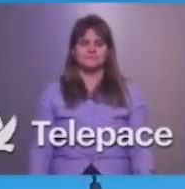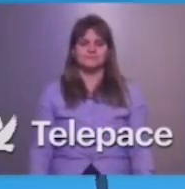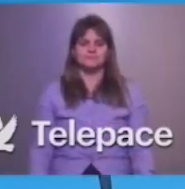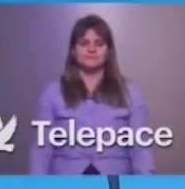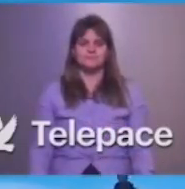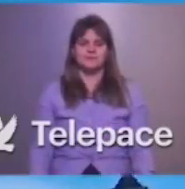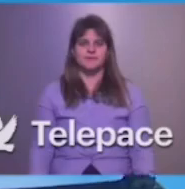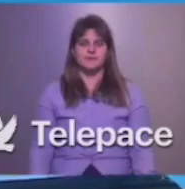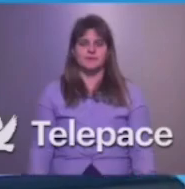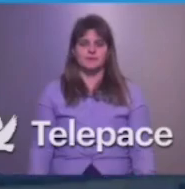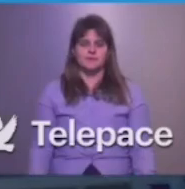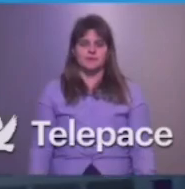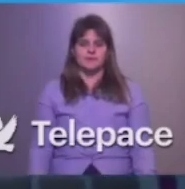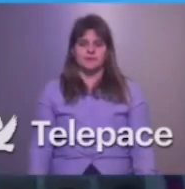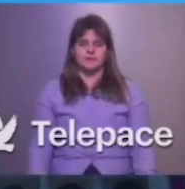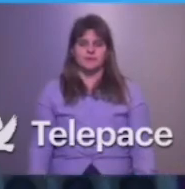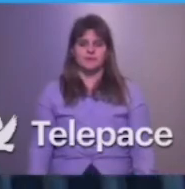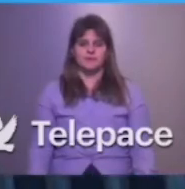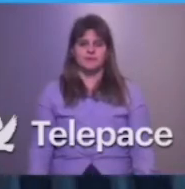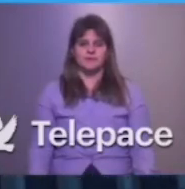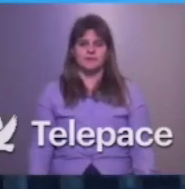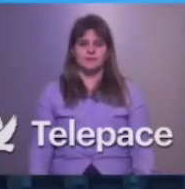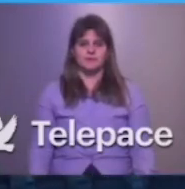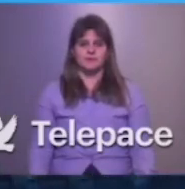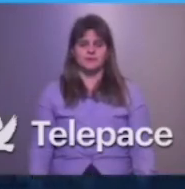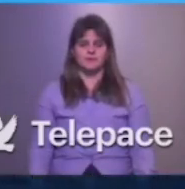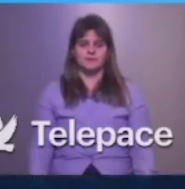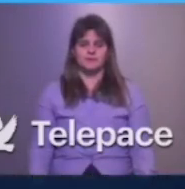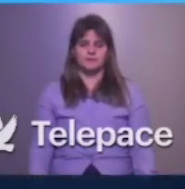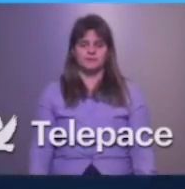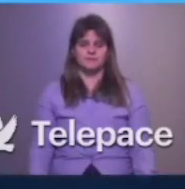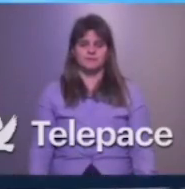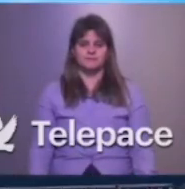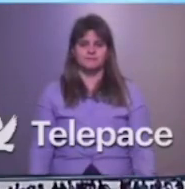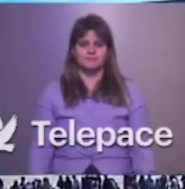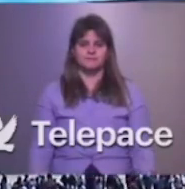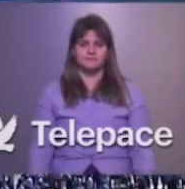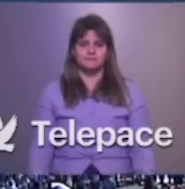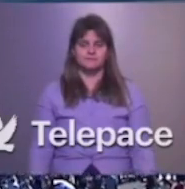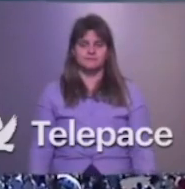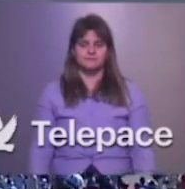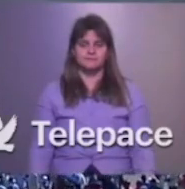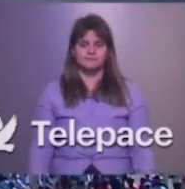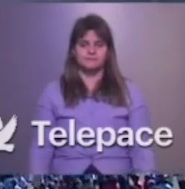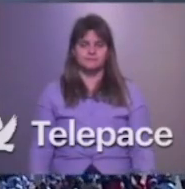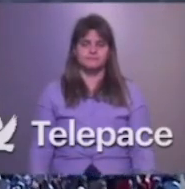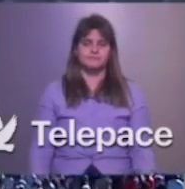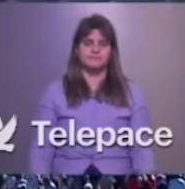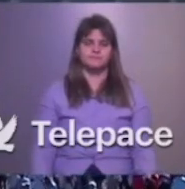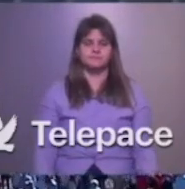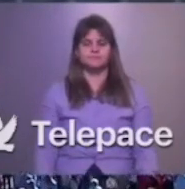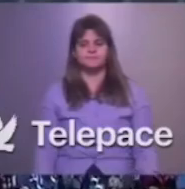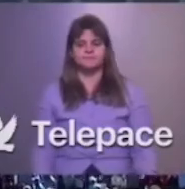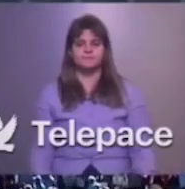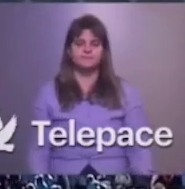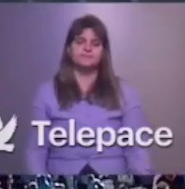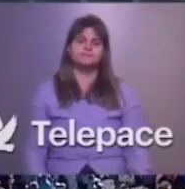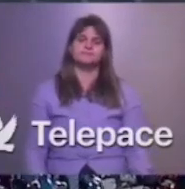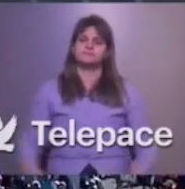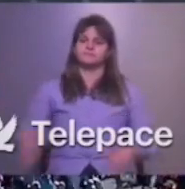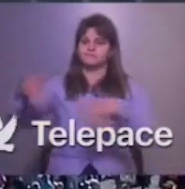le fiamme dell'inferno dove vanno a finire coloro che non amano Dio.